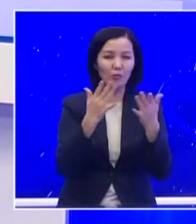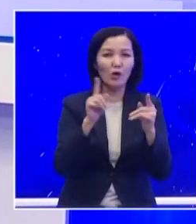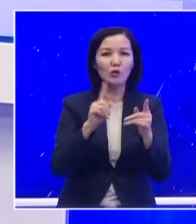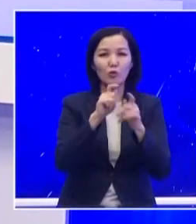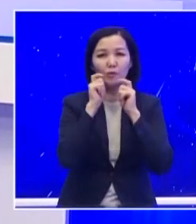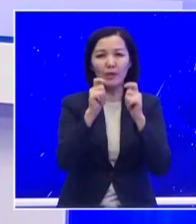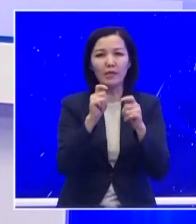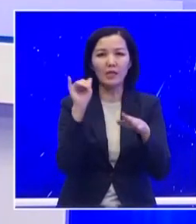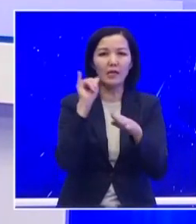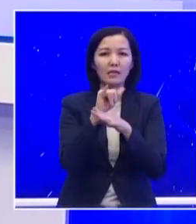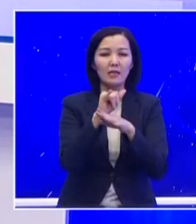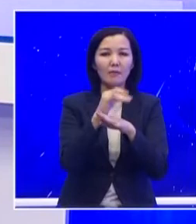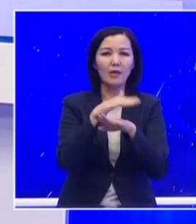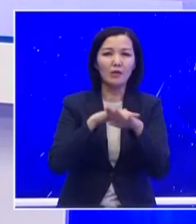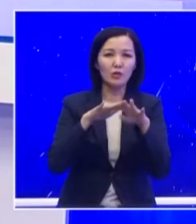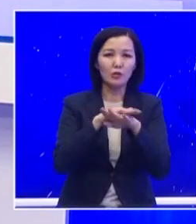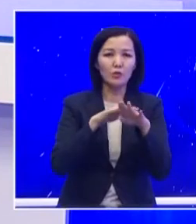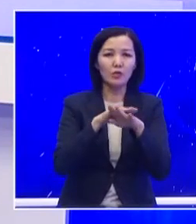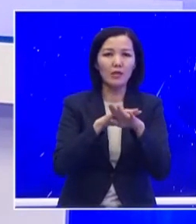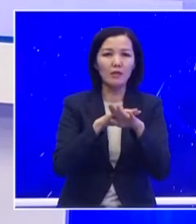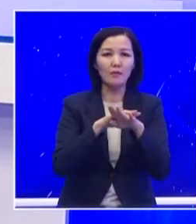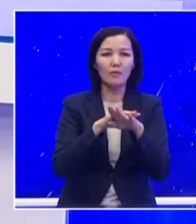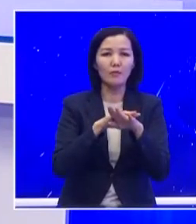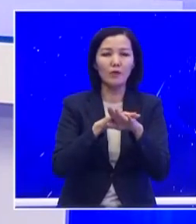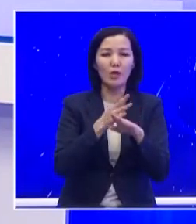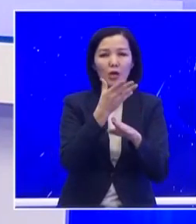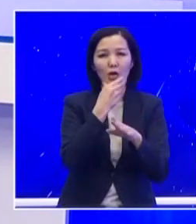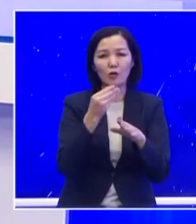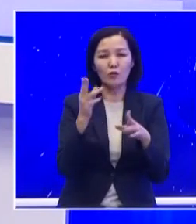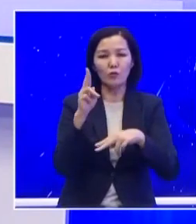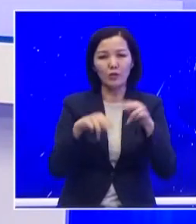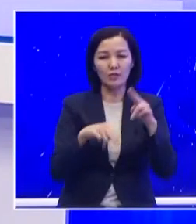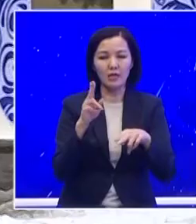подарить гостям и жителям областного центра неповторимую волшебную атмосферу.